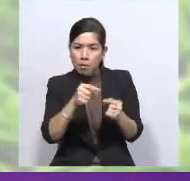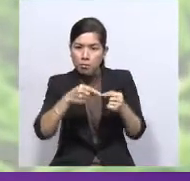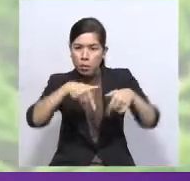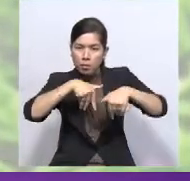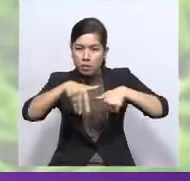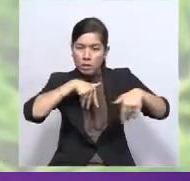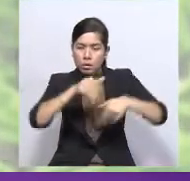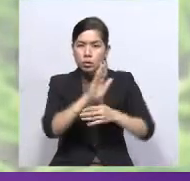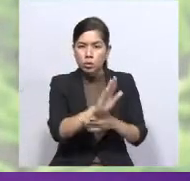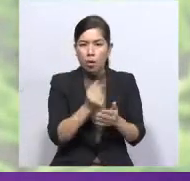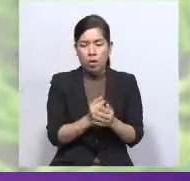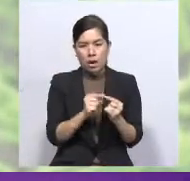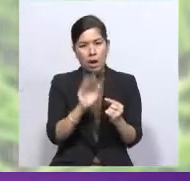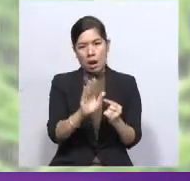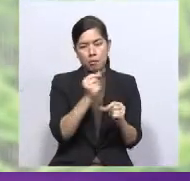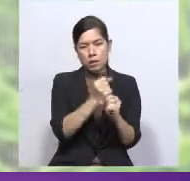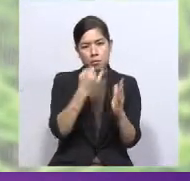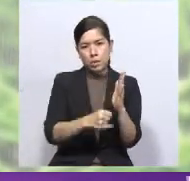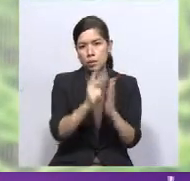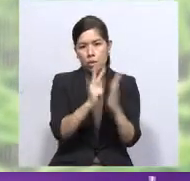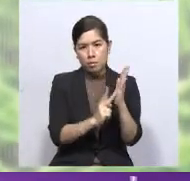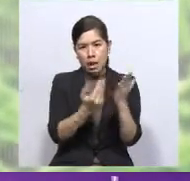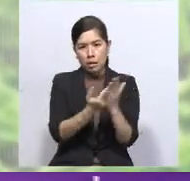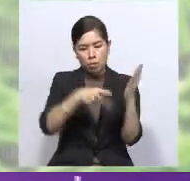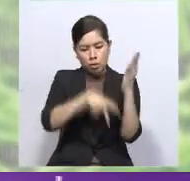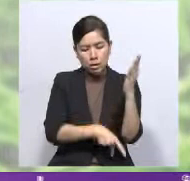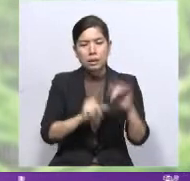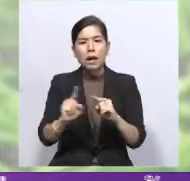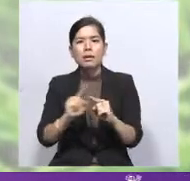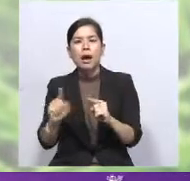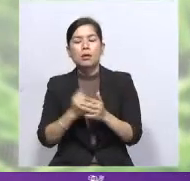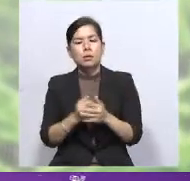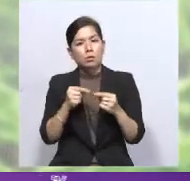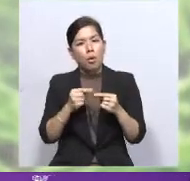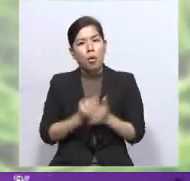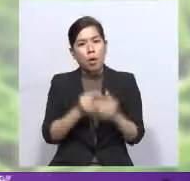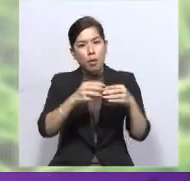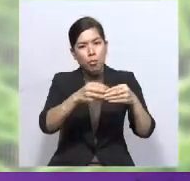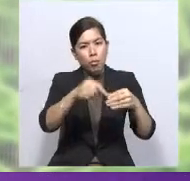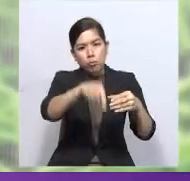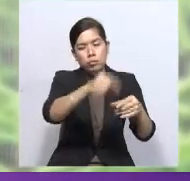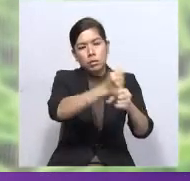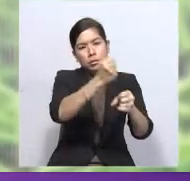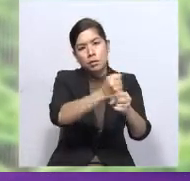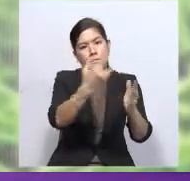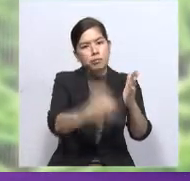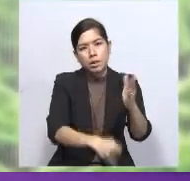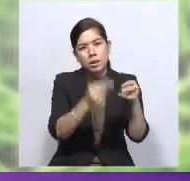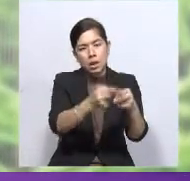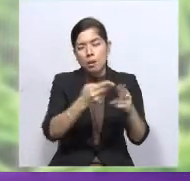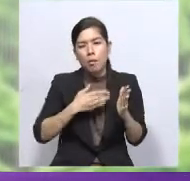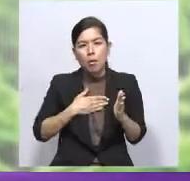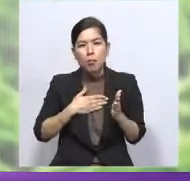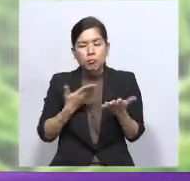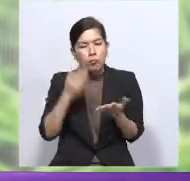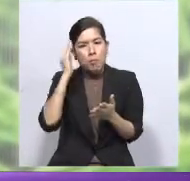ได้และอย่าทุจริตถ้าจะทุจริตไม่ใช่ผมสั่งทุจริตมันทุจริตกันเองข้างล่างโดยการสมยอมด้วยกันต้องไ